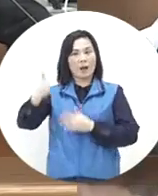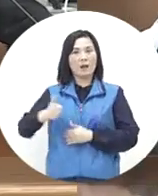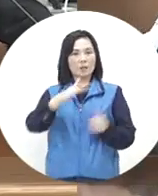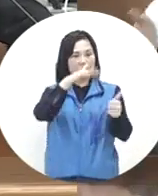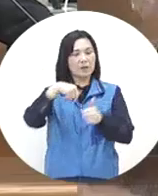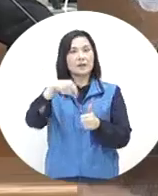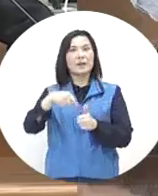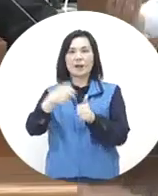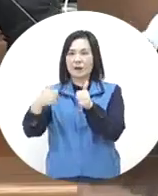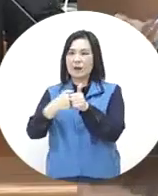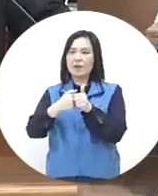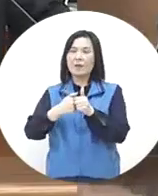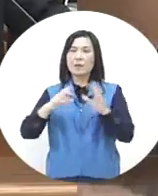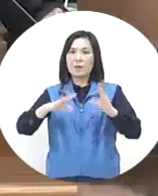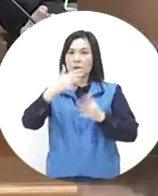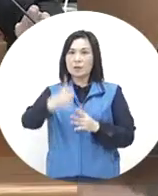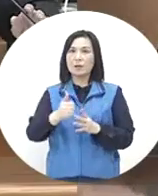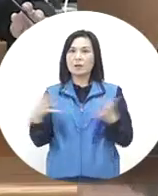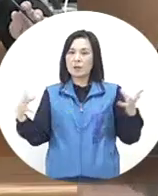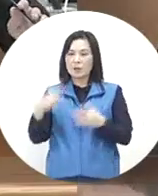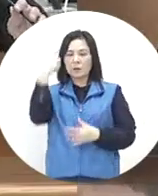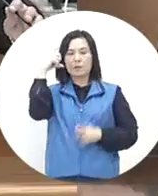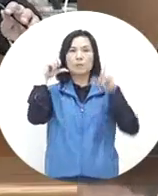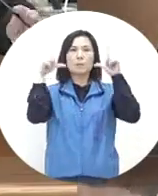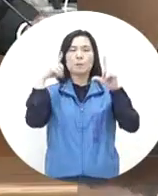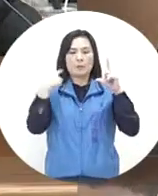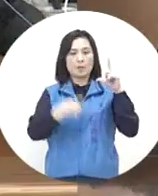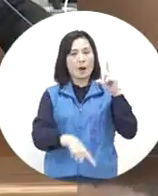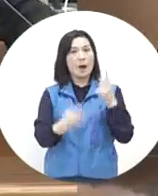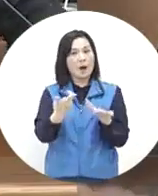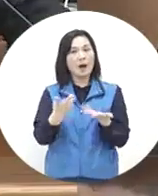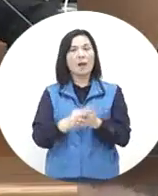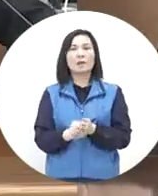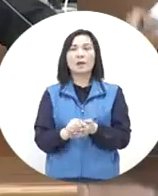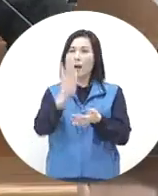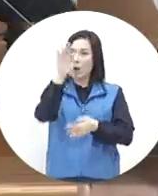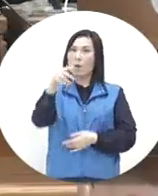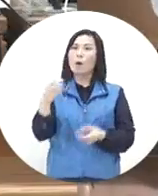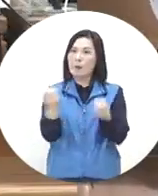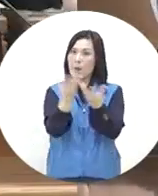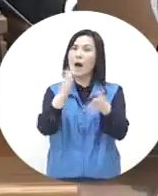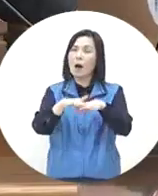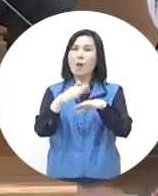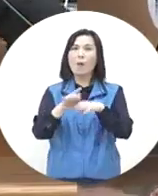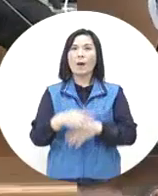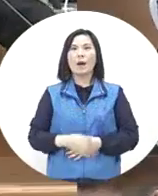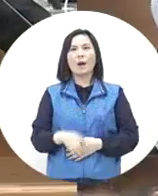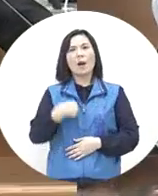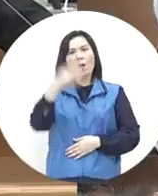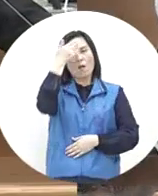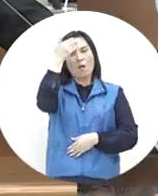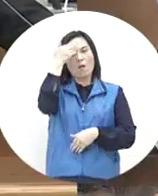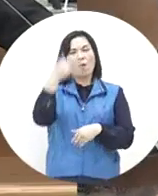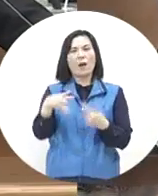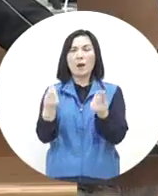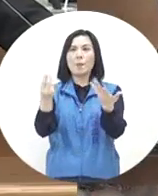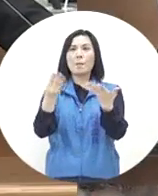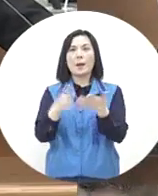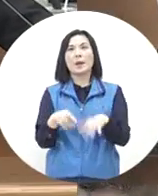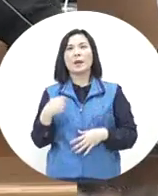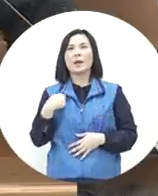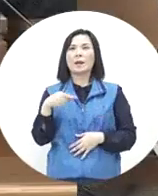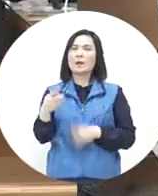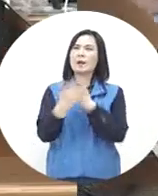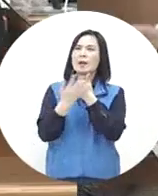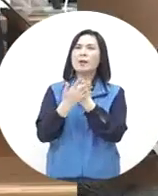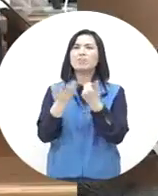正会发生的嘛。 因为你若叫，你若叫替我烦恼，才坐在中下。哦， 市长，我 做烦恼。我那边替我烦恼，你那边替我烦恼啦。 我唔呐烦恼你，我嘛烦恼我家己